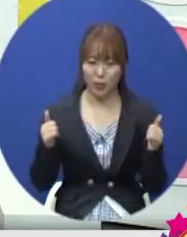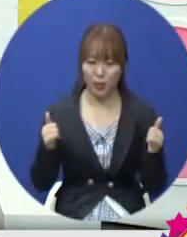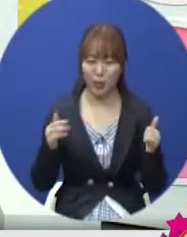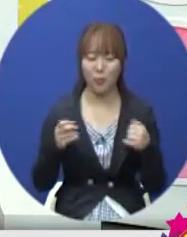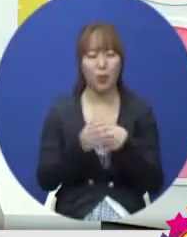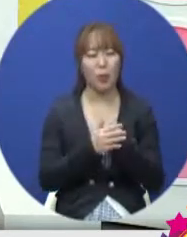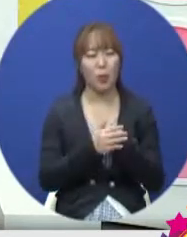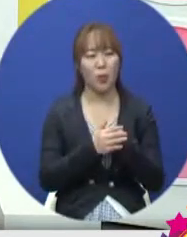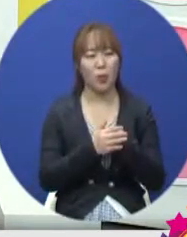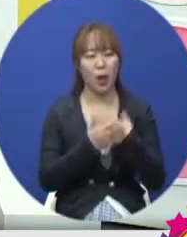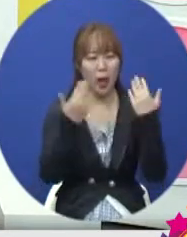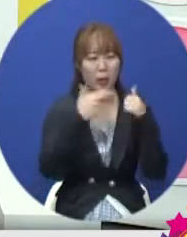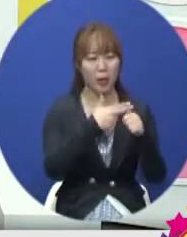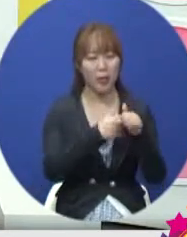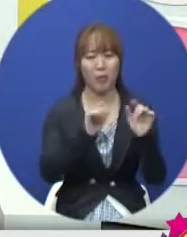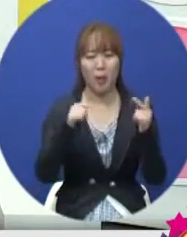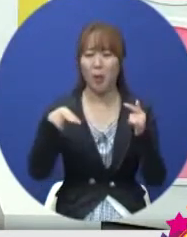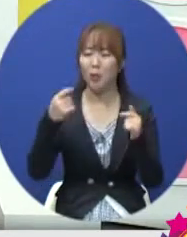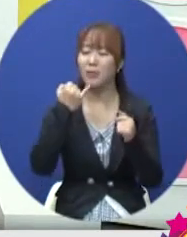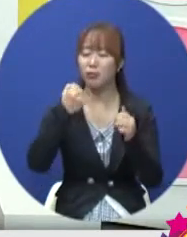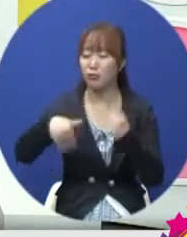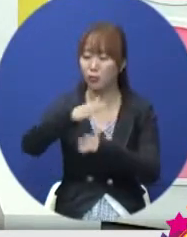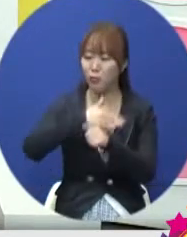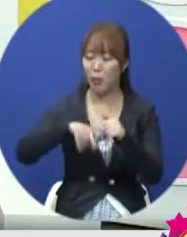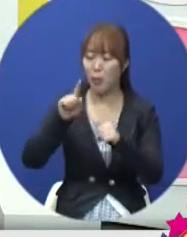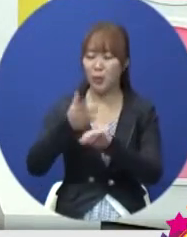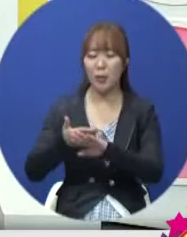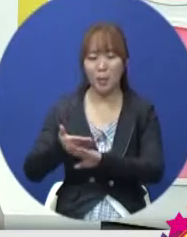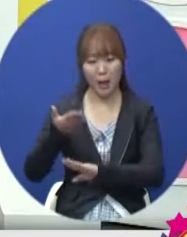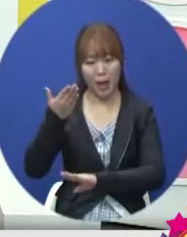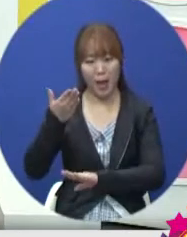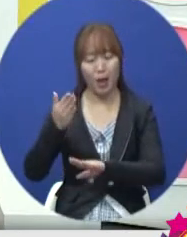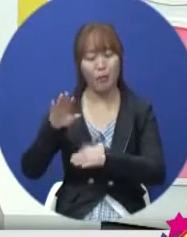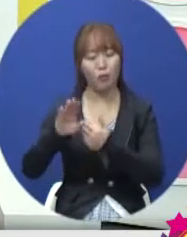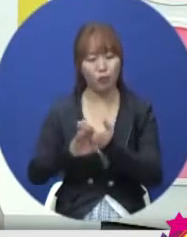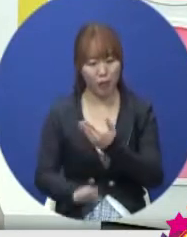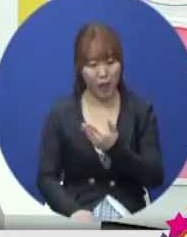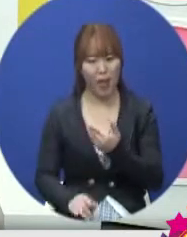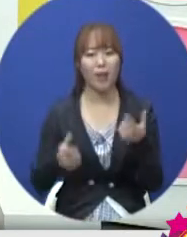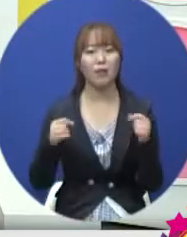꼭 은사님 이런 분이 아니어도 그럼요. 주위에 뭐 선배. 네.